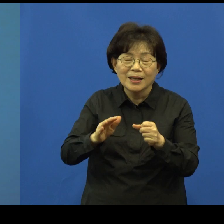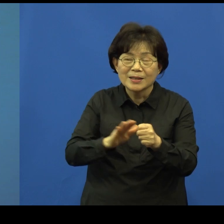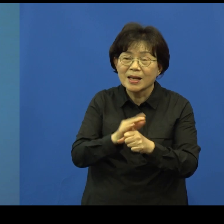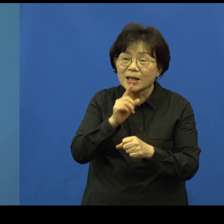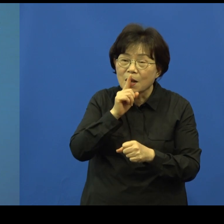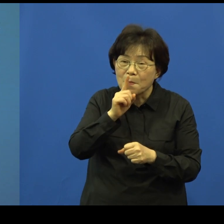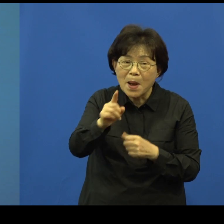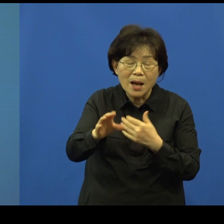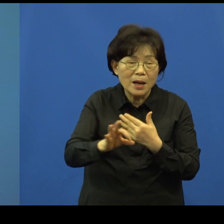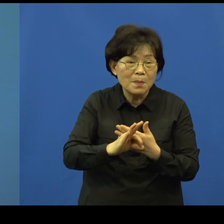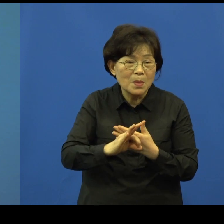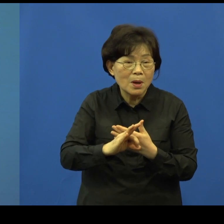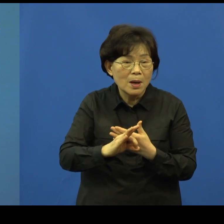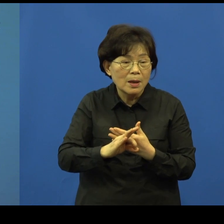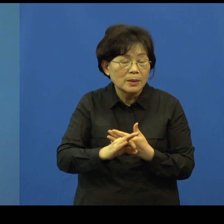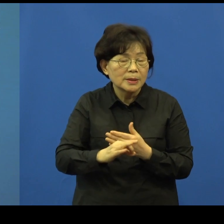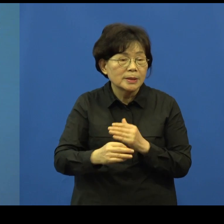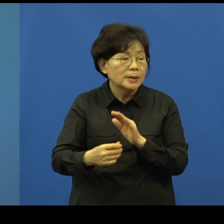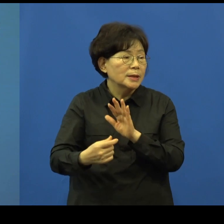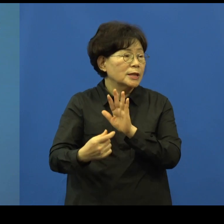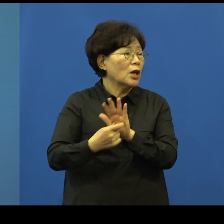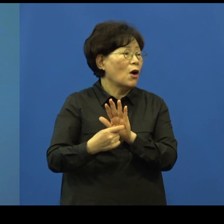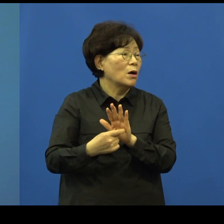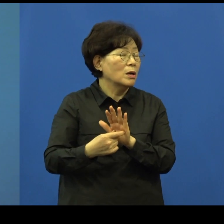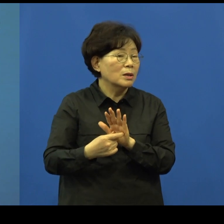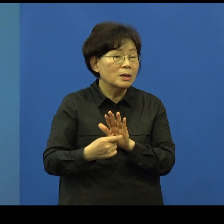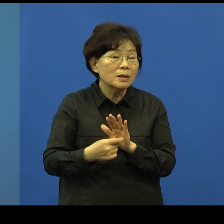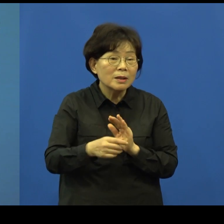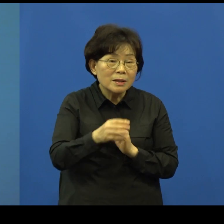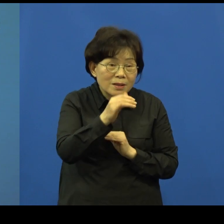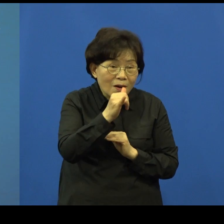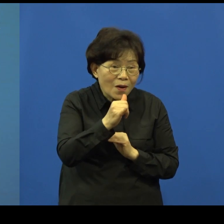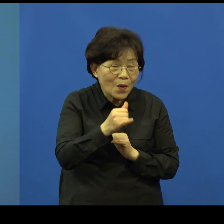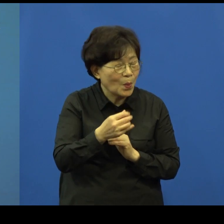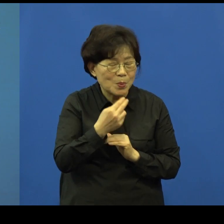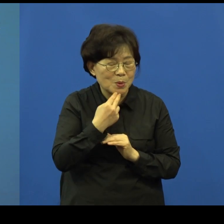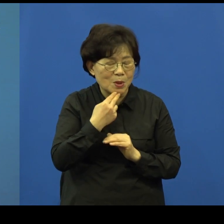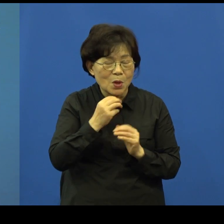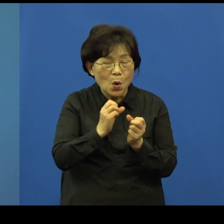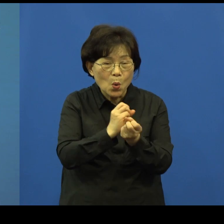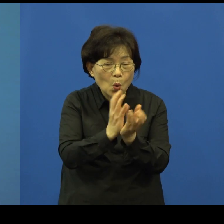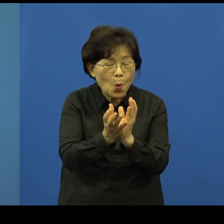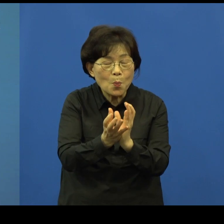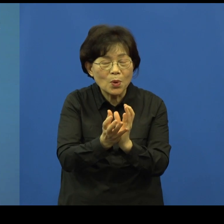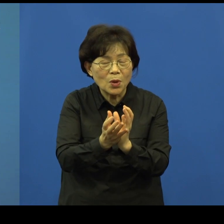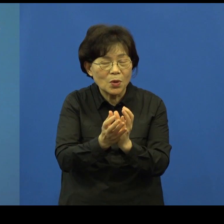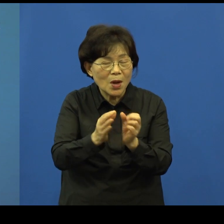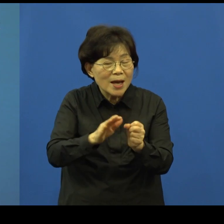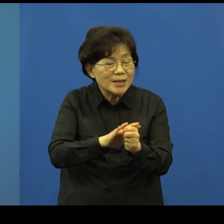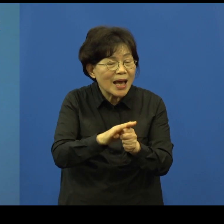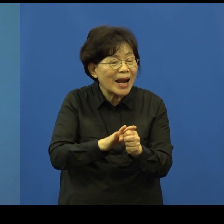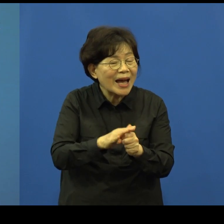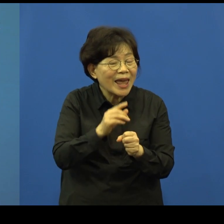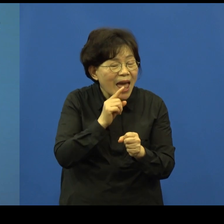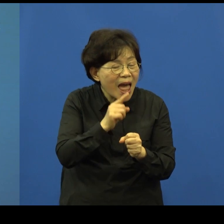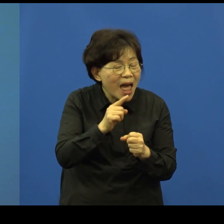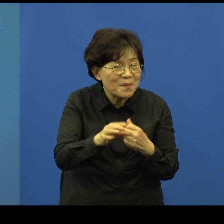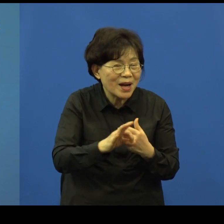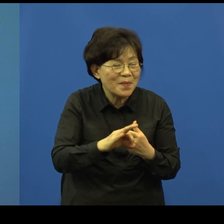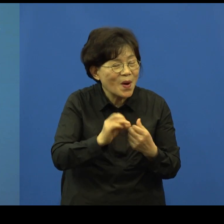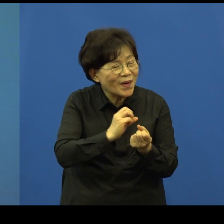사랑한다고 말해주면 싫어할 사람 아무도 없어요, 여러분. 꽃들에게도 사랑한다고 말해줘봐요. 생생하게 반응해요. 여러분, 물에게